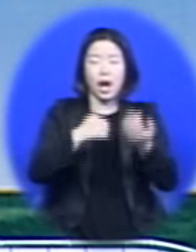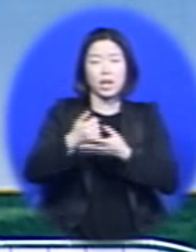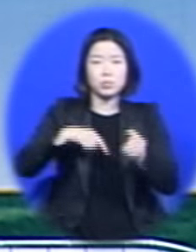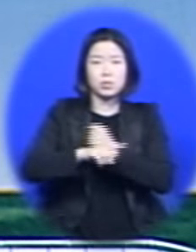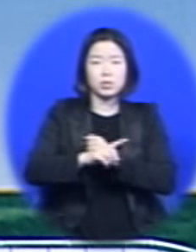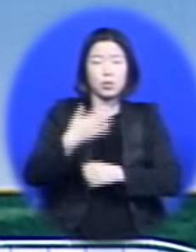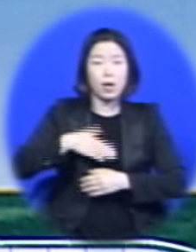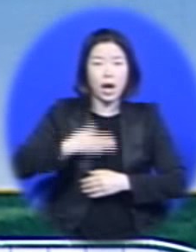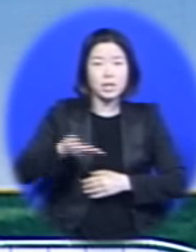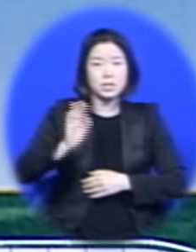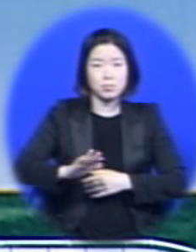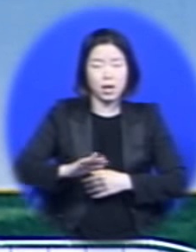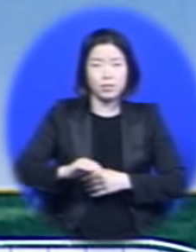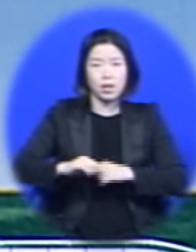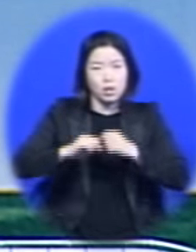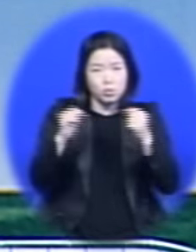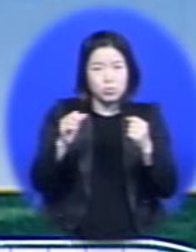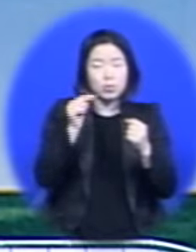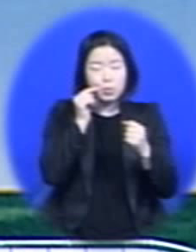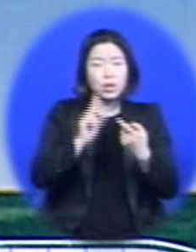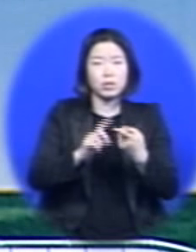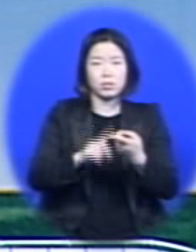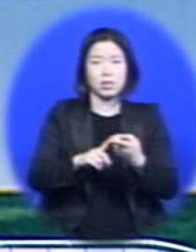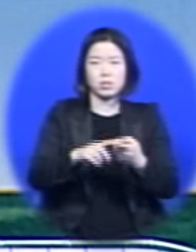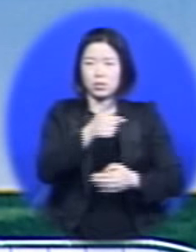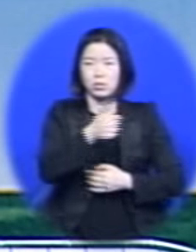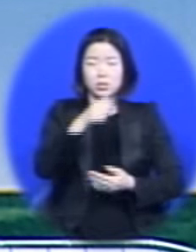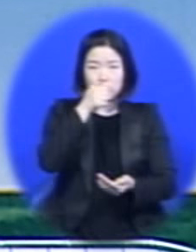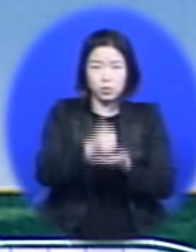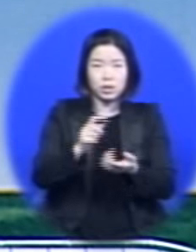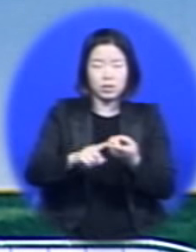불순종이 얼마나 무서운 것인지를 개념이 없는 것입니다.